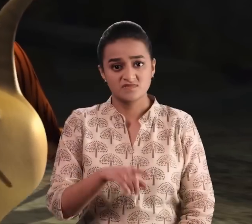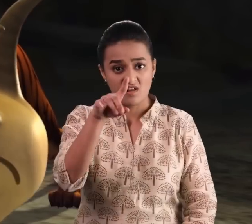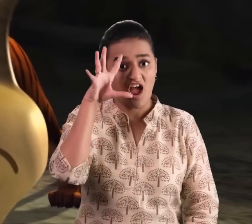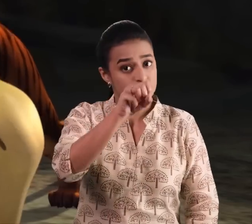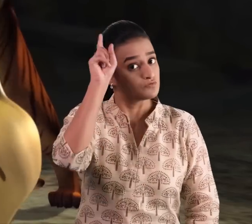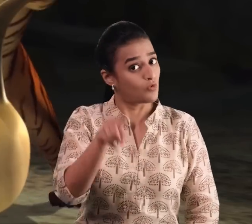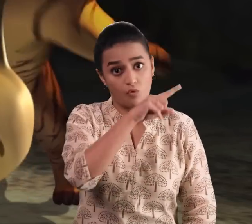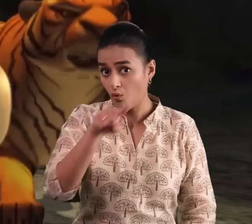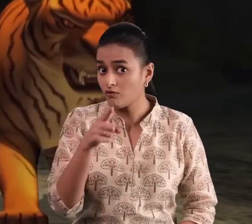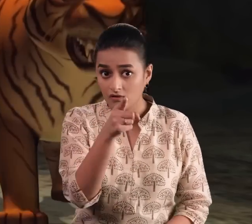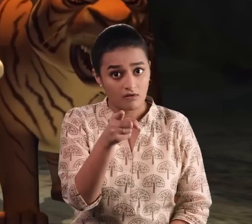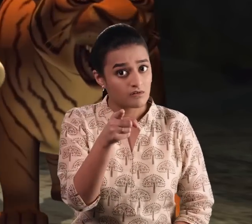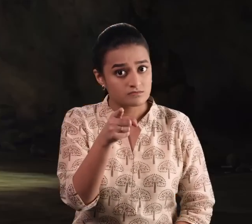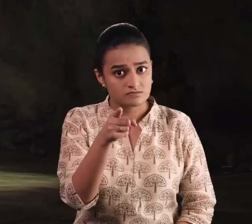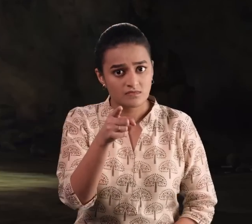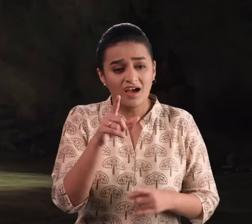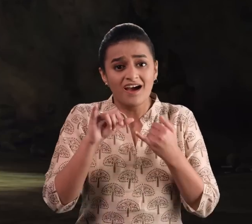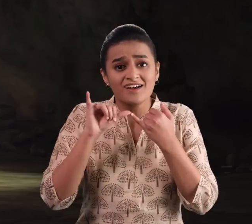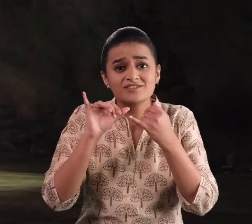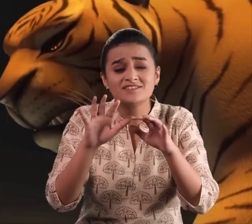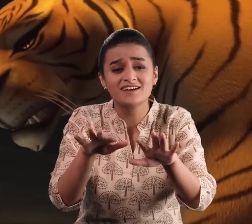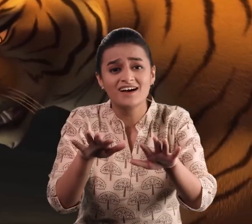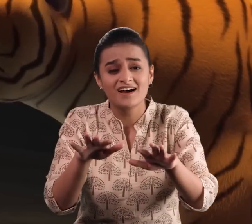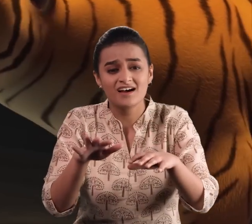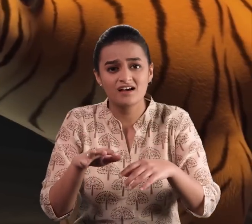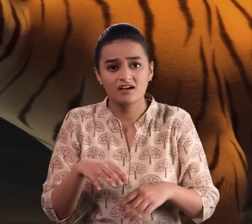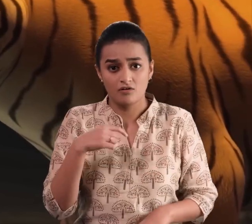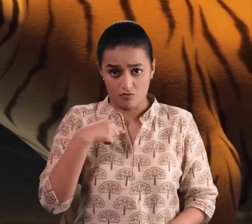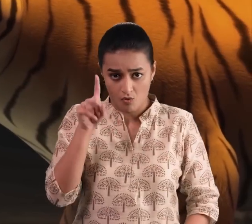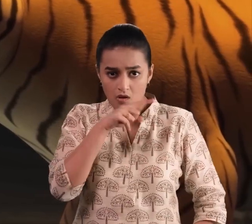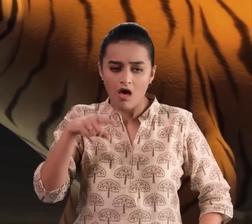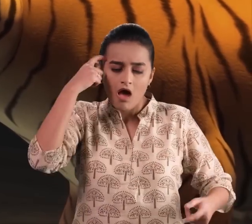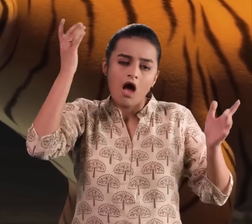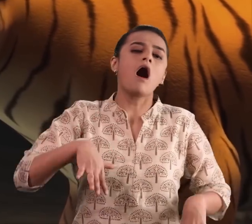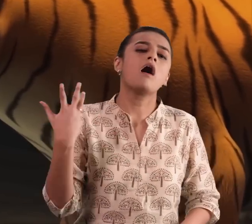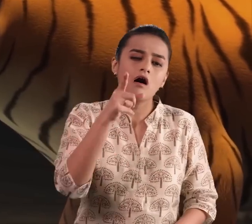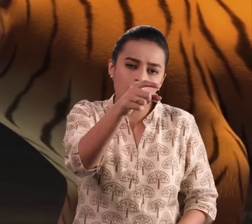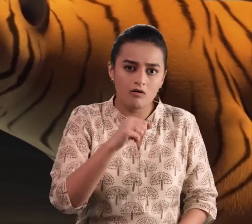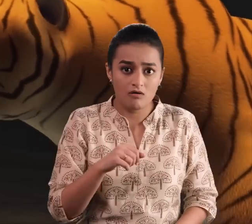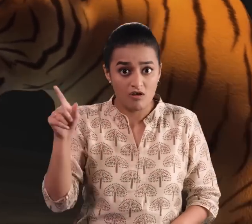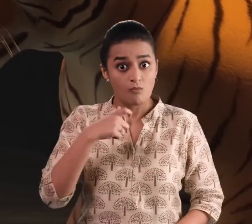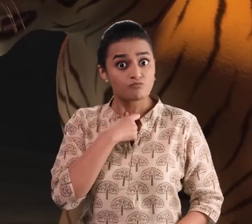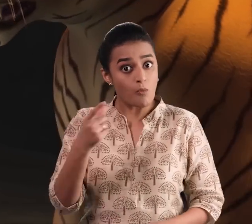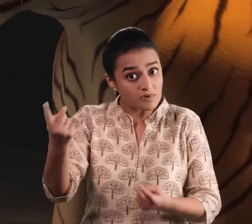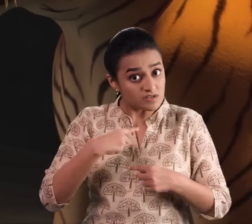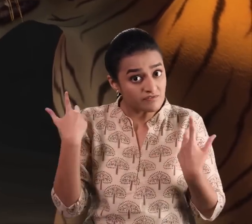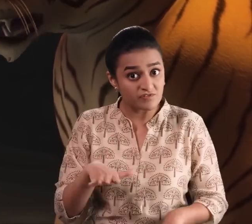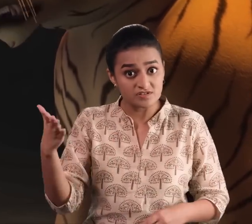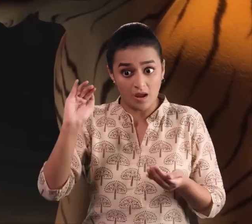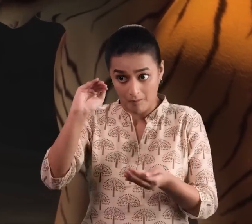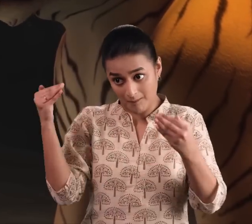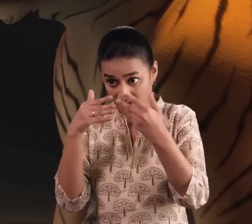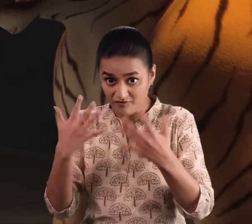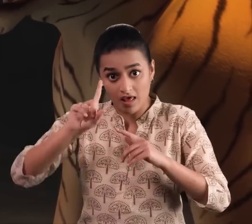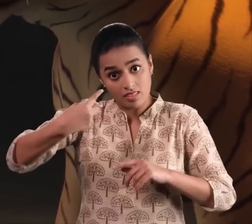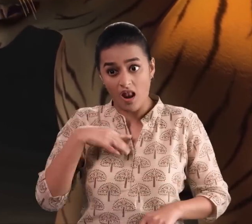तुम्हारी सोच गलत है। कृष्णा, ये तुम कैसे कह सकते हो? उसने मुझे वचन दिया था कि बच्ची